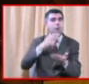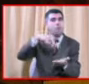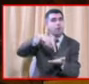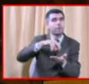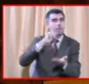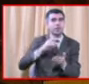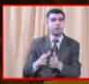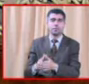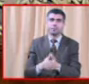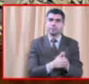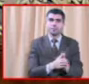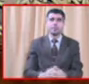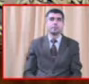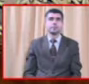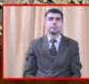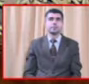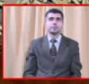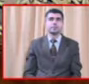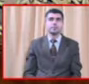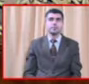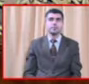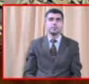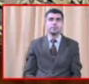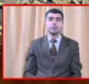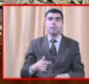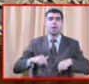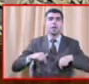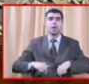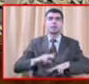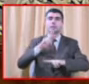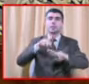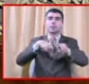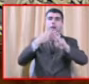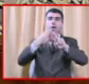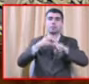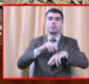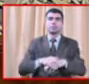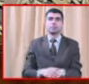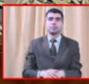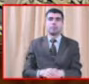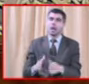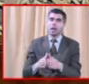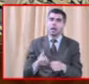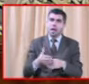شكرا السيد النائب. الكلمة السيد الوزير تفضلي السيد النائب.